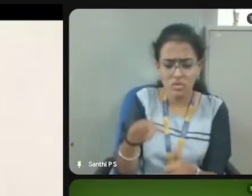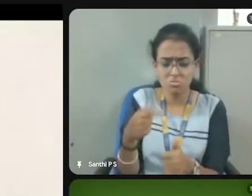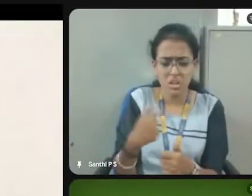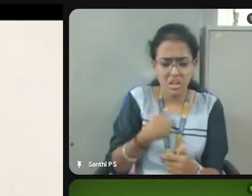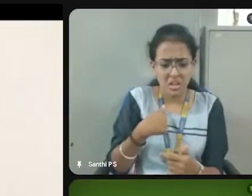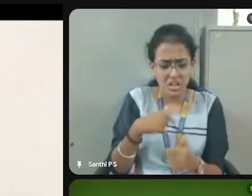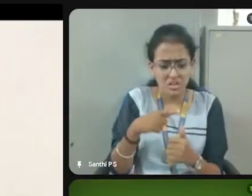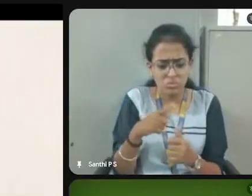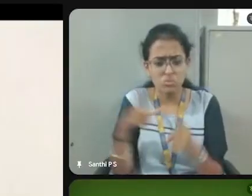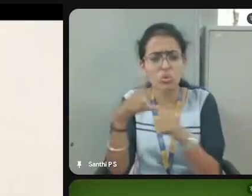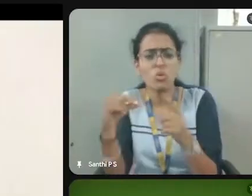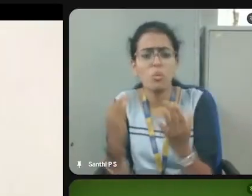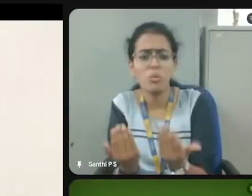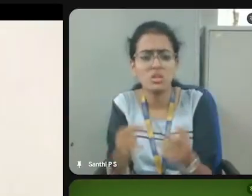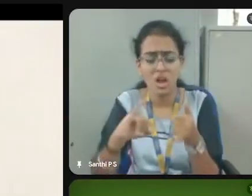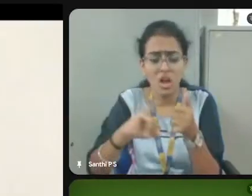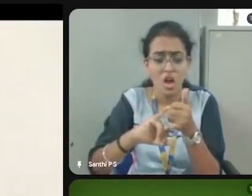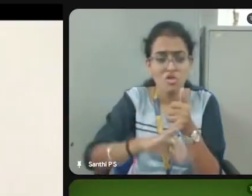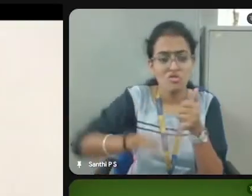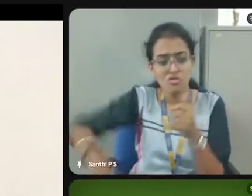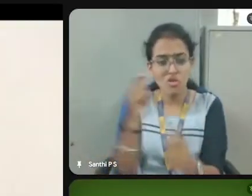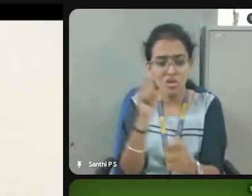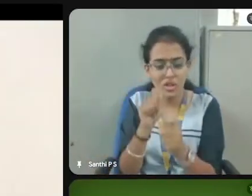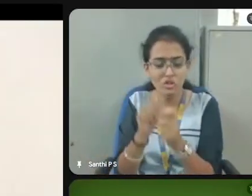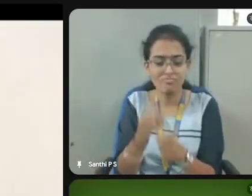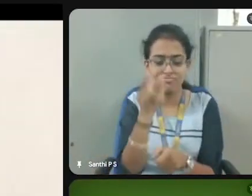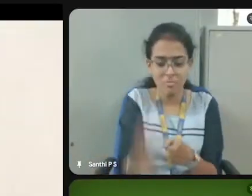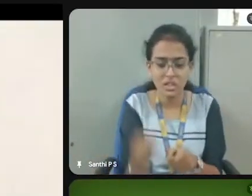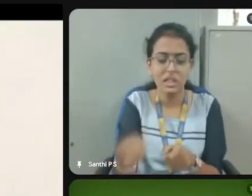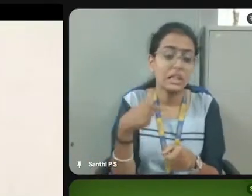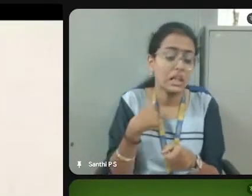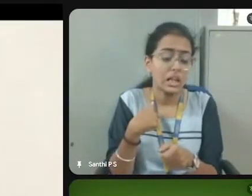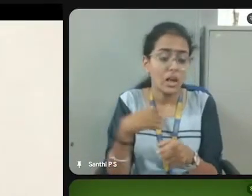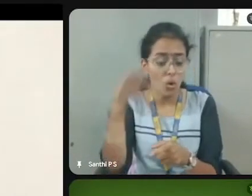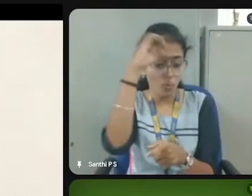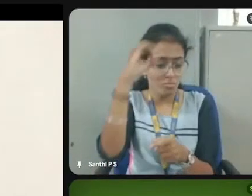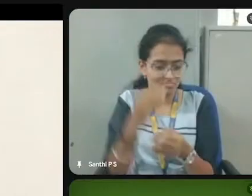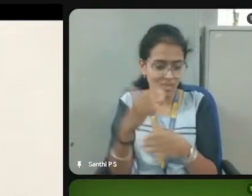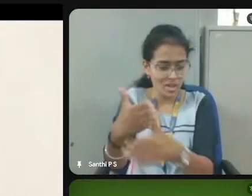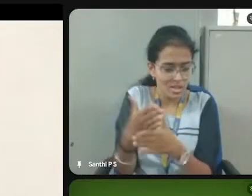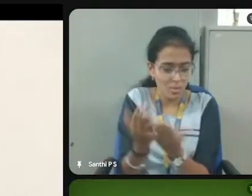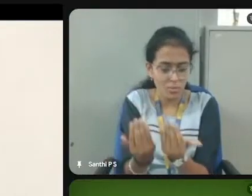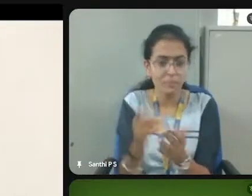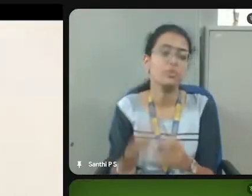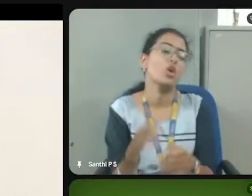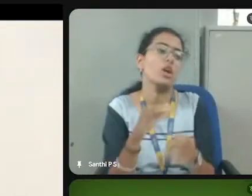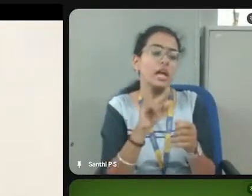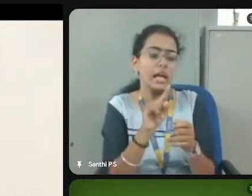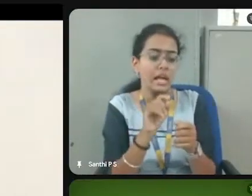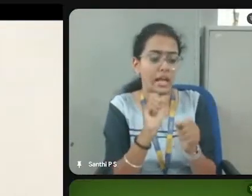ചെയ്യാമെന്ന് സോഷ്യൽ വർക്കർ എന്ന നിലയിൽ മാമിന് ഒന്ന് വിശദീകരിക്കാമോ? പഠന പരിമിതിയുള്ള